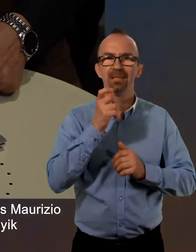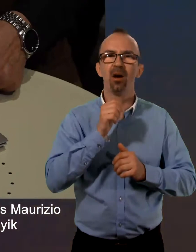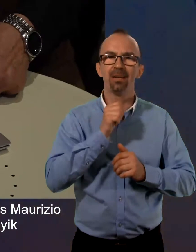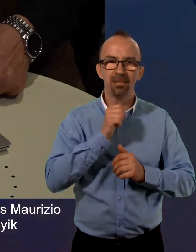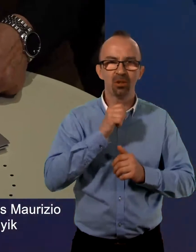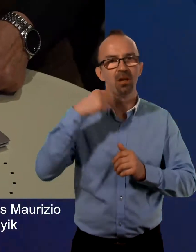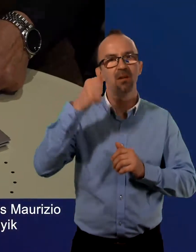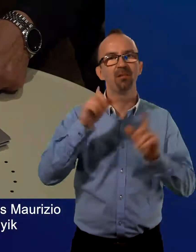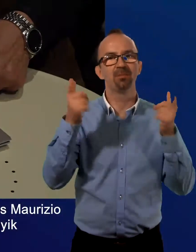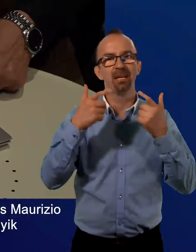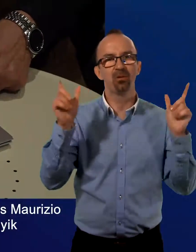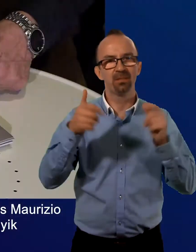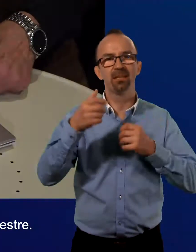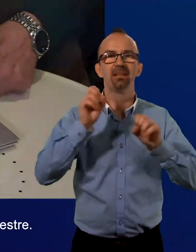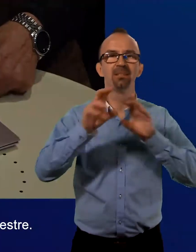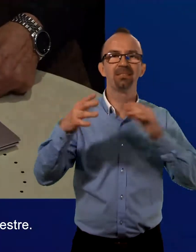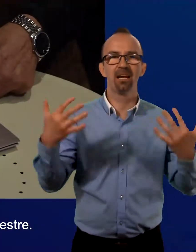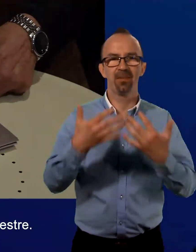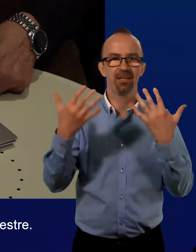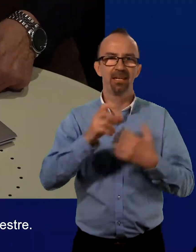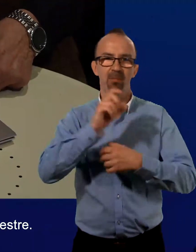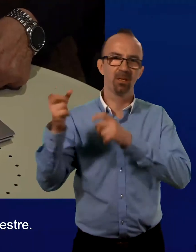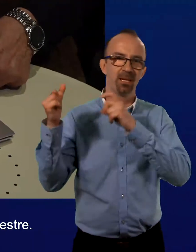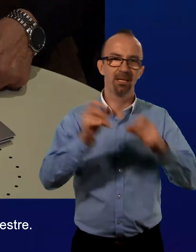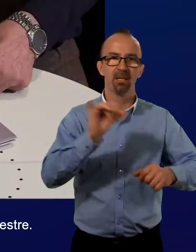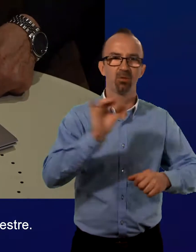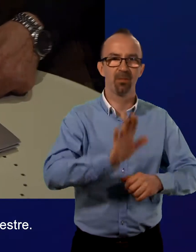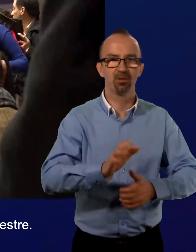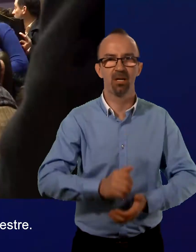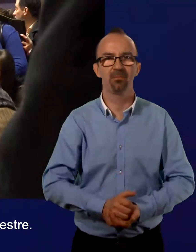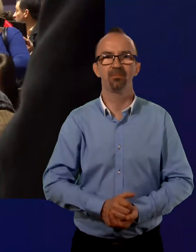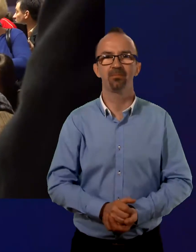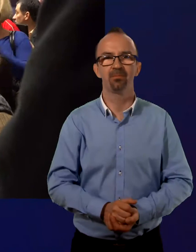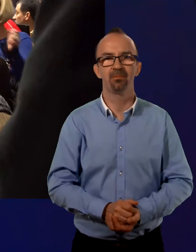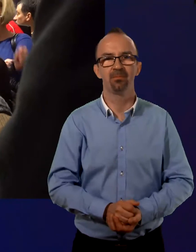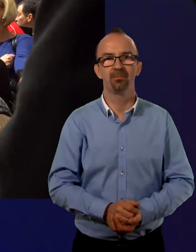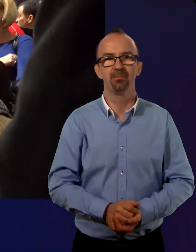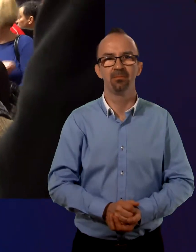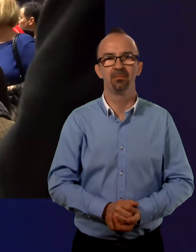Angelis filmzenei koncert egyik sztárvendégeként érkezett Budapestre.